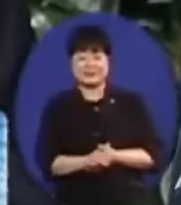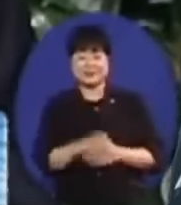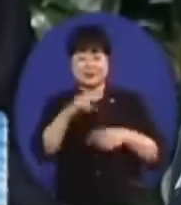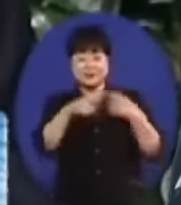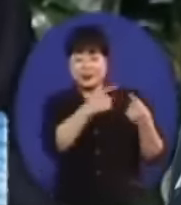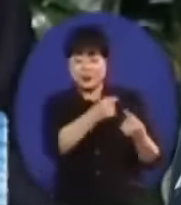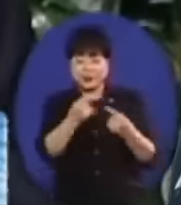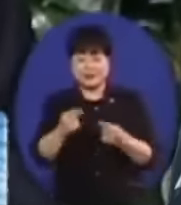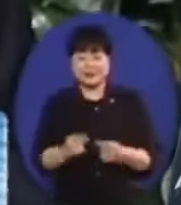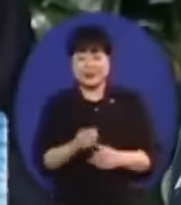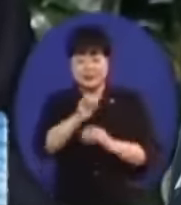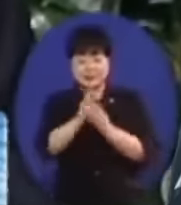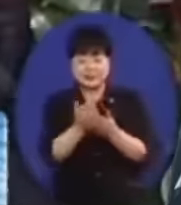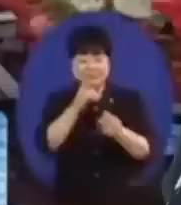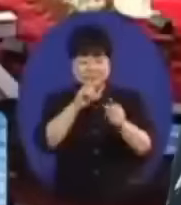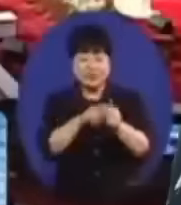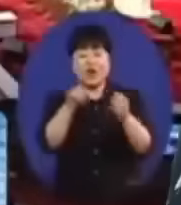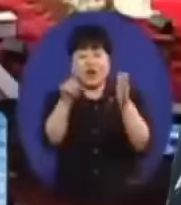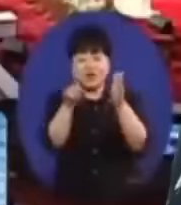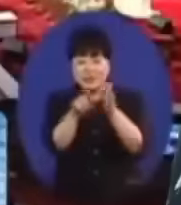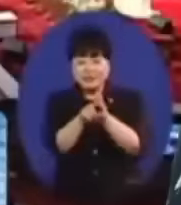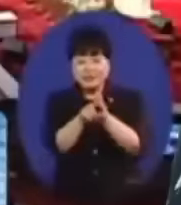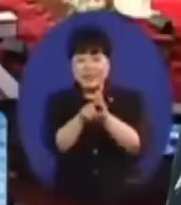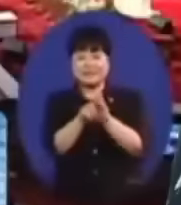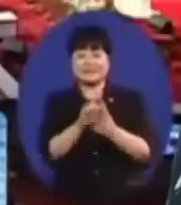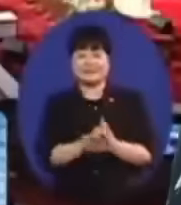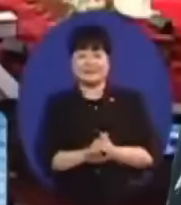따라 말씀해 주세요. 성경적 믿음이란